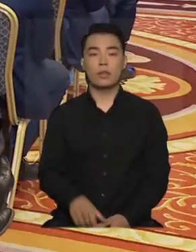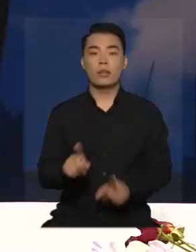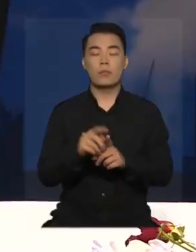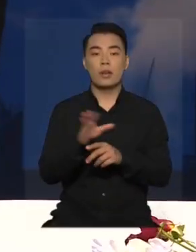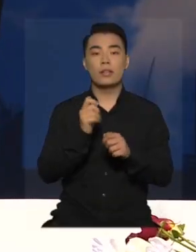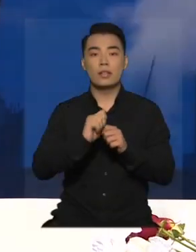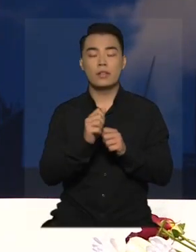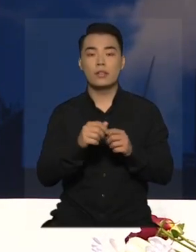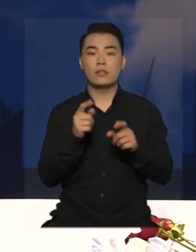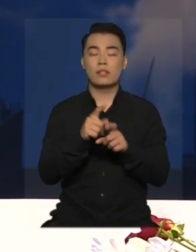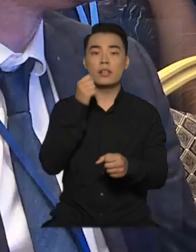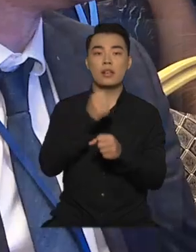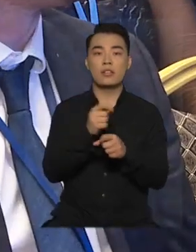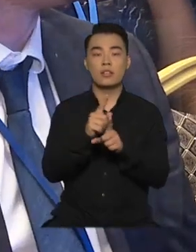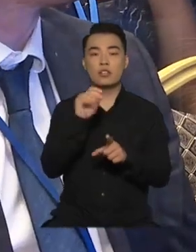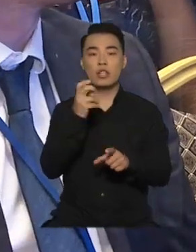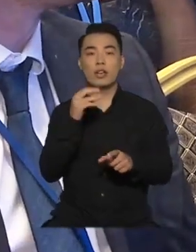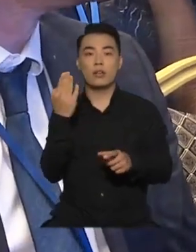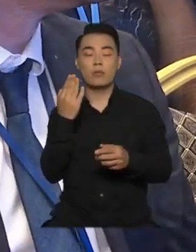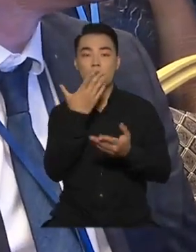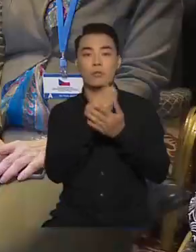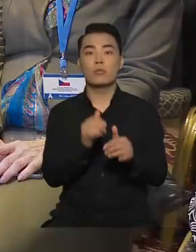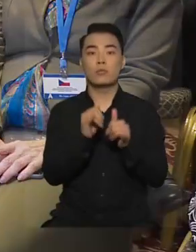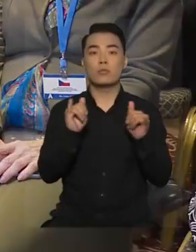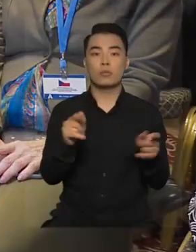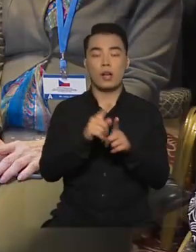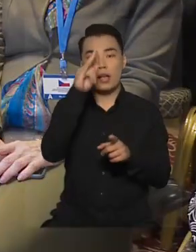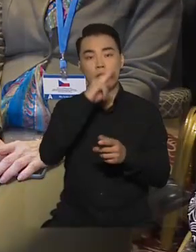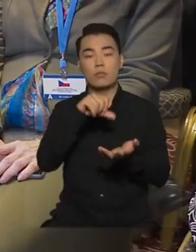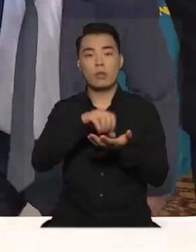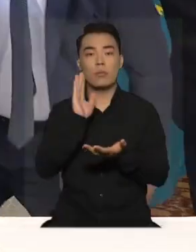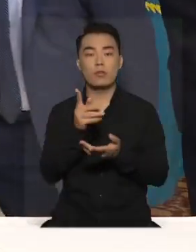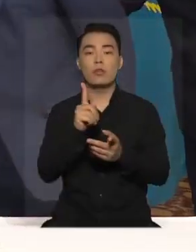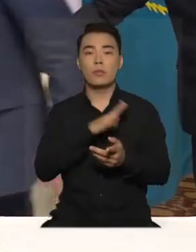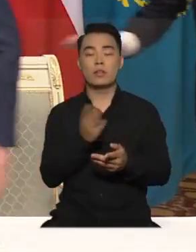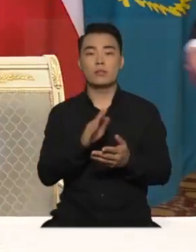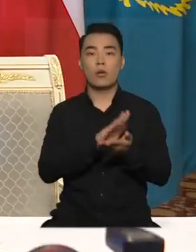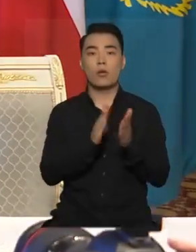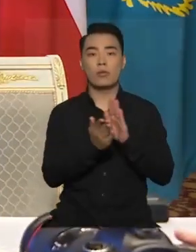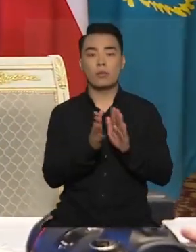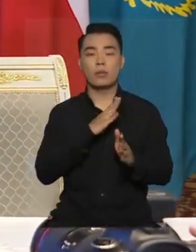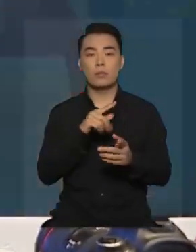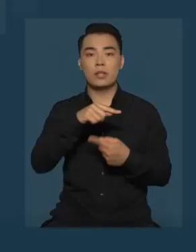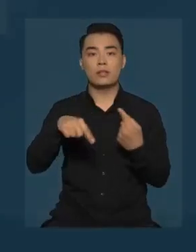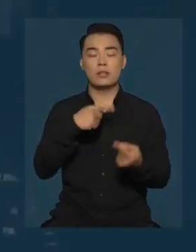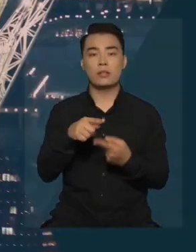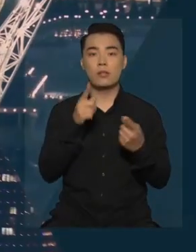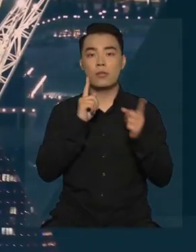Инвестиции в дело. Чешские компании расширяют присутствие в Казахстане. О чем договорились стороны на бизнес-форуме.